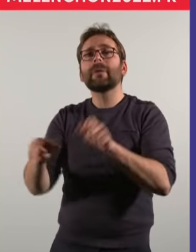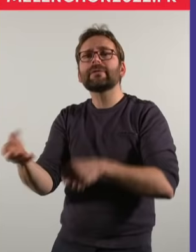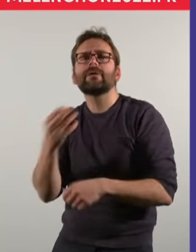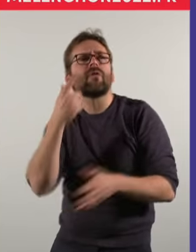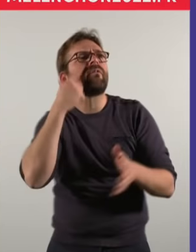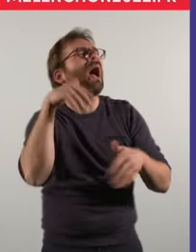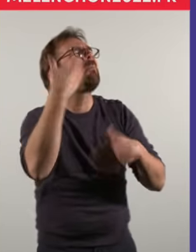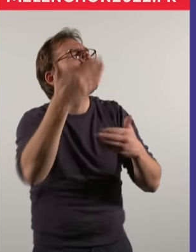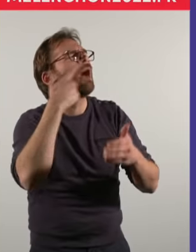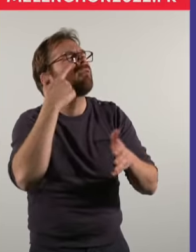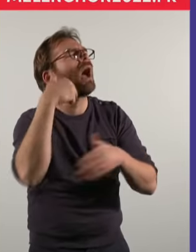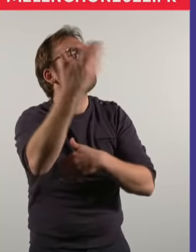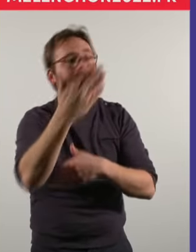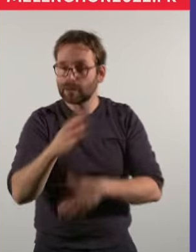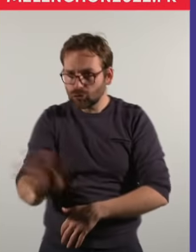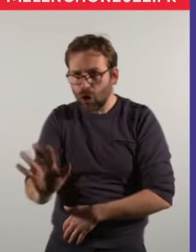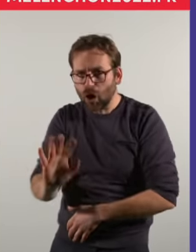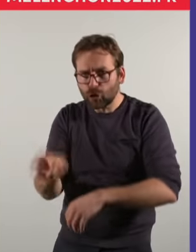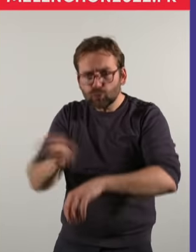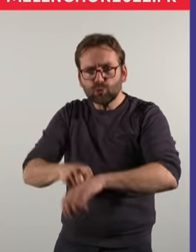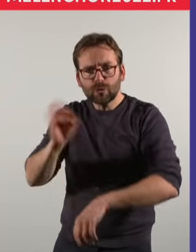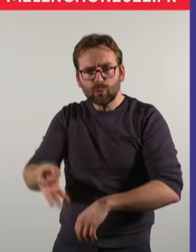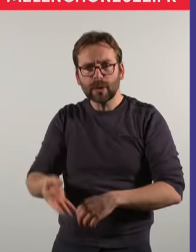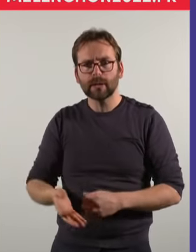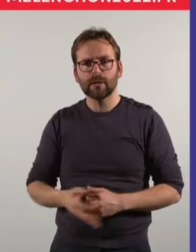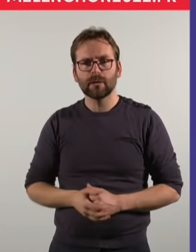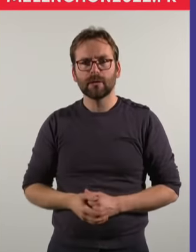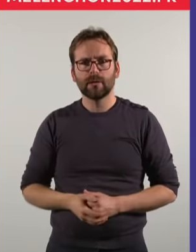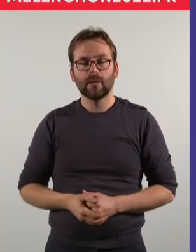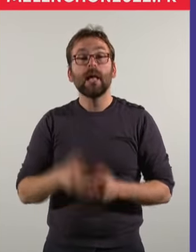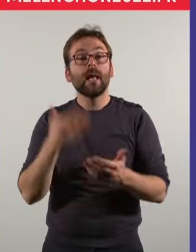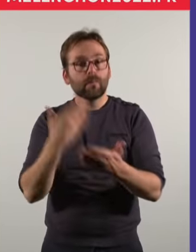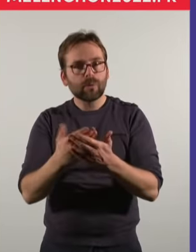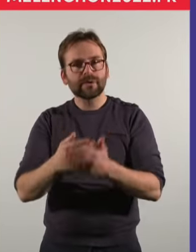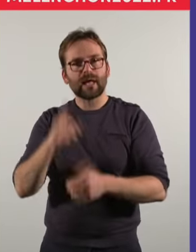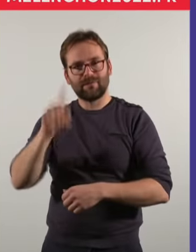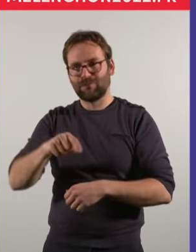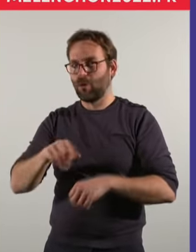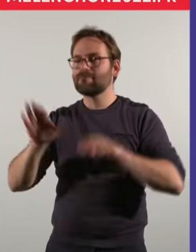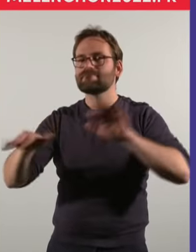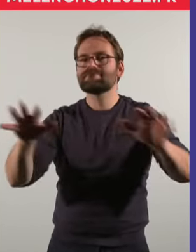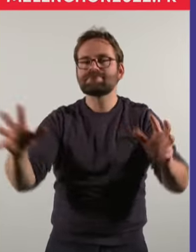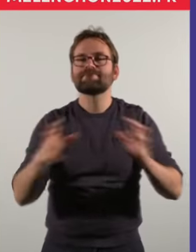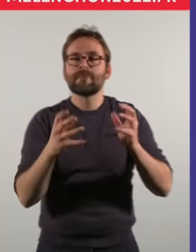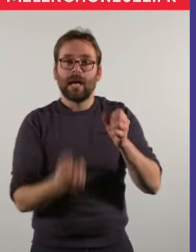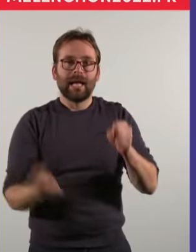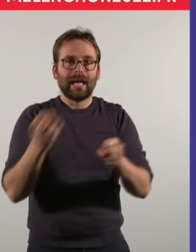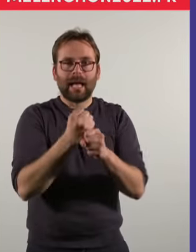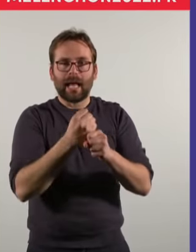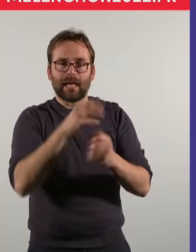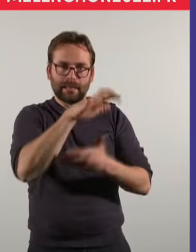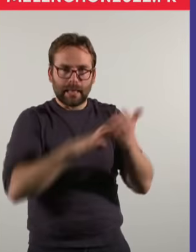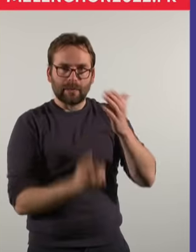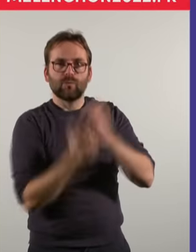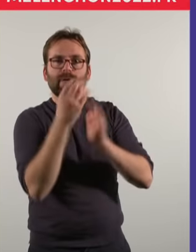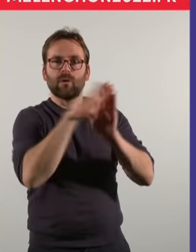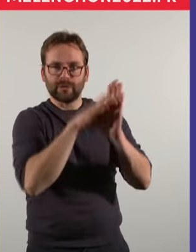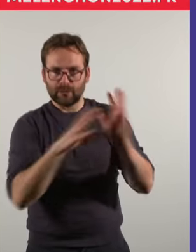après ». Non, on ne verra pas après, on verra tout de suite. C'est pour ça qu'on va convoquer une assemblée constituante.